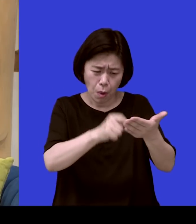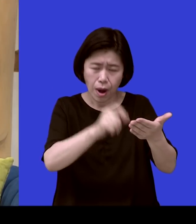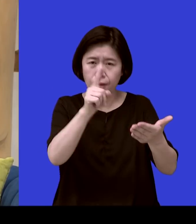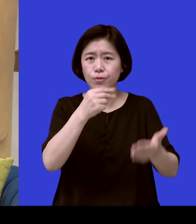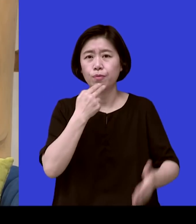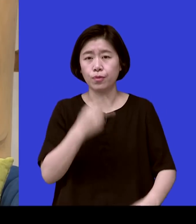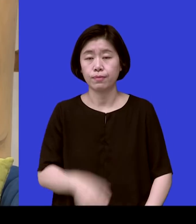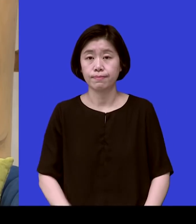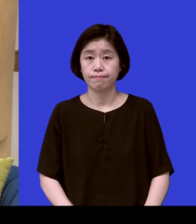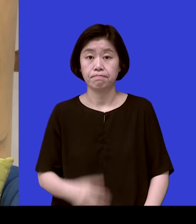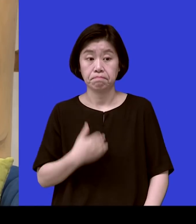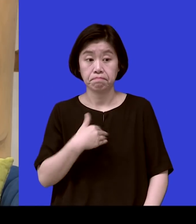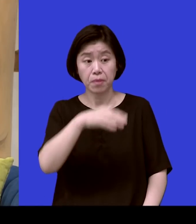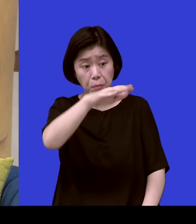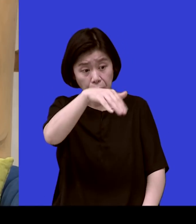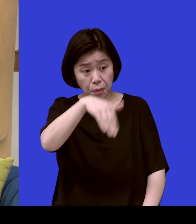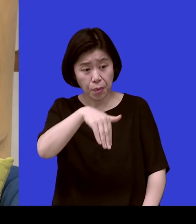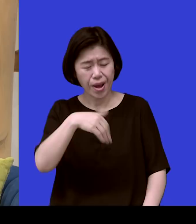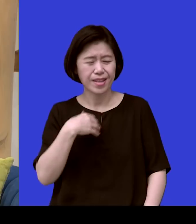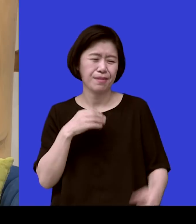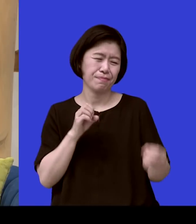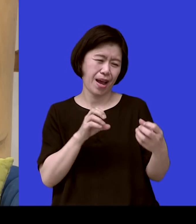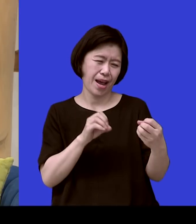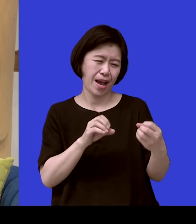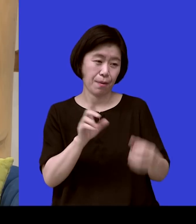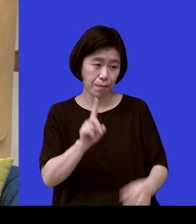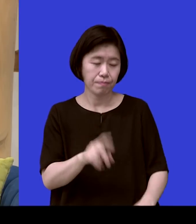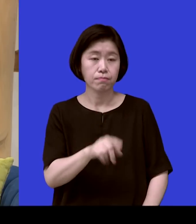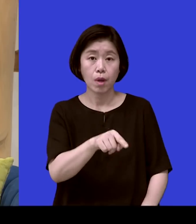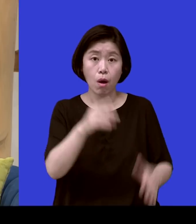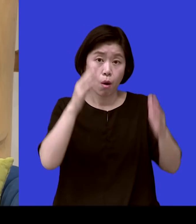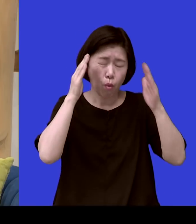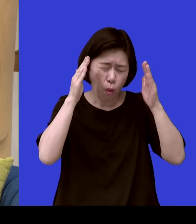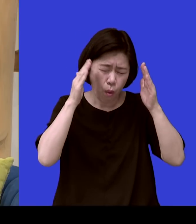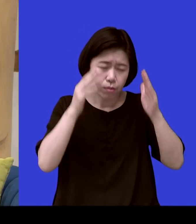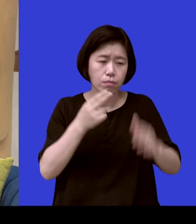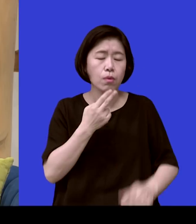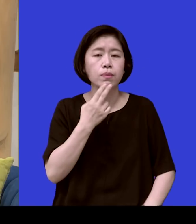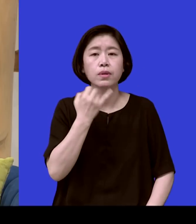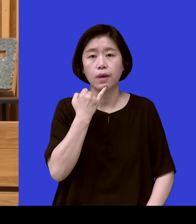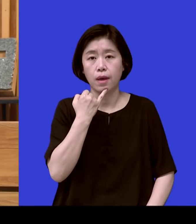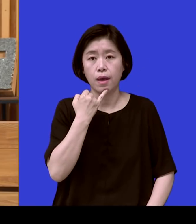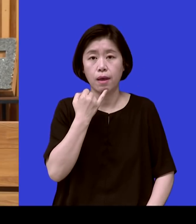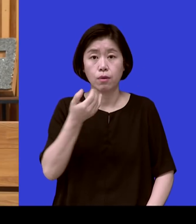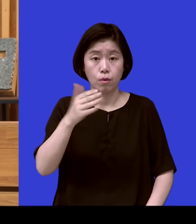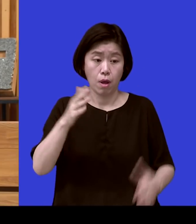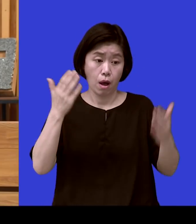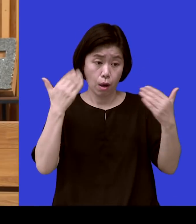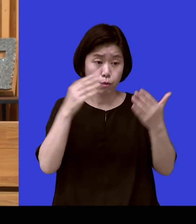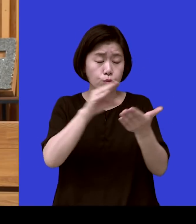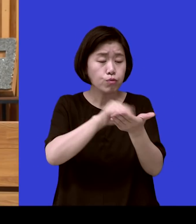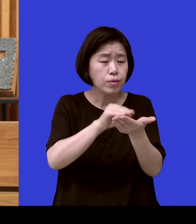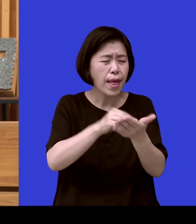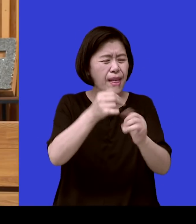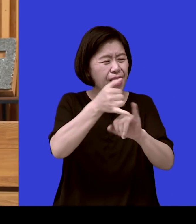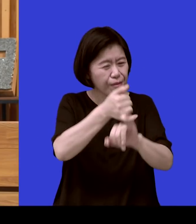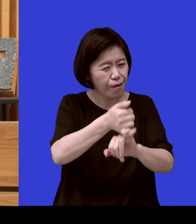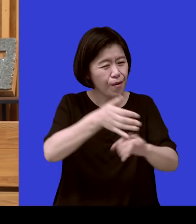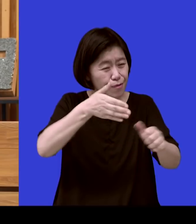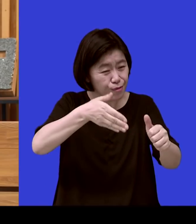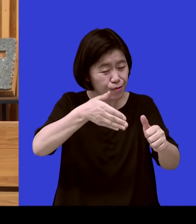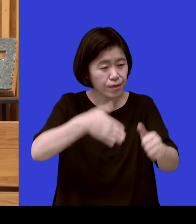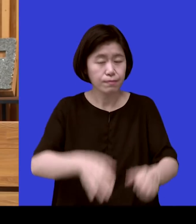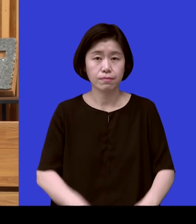충분히 대화를 해서 이제 공부를 많이 안 해도 된다. 숙제는 해갔으면 좋겠다. 네네. 그래서